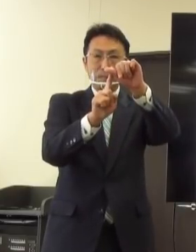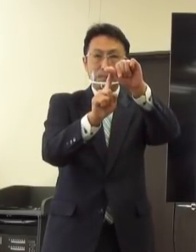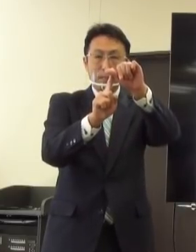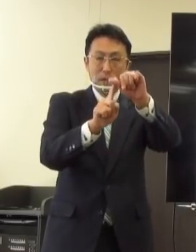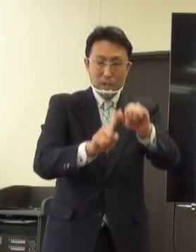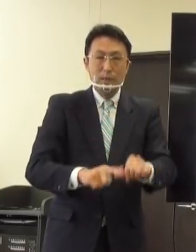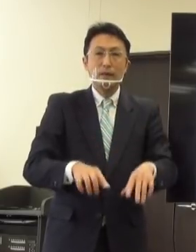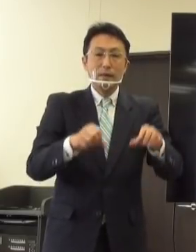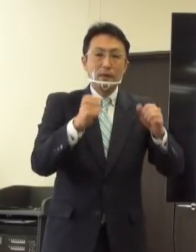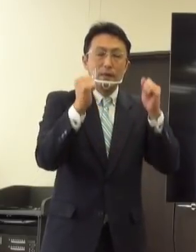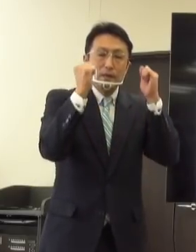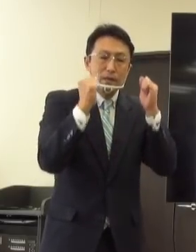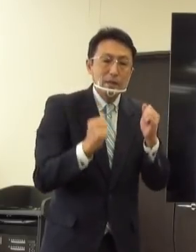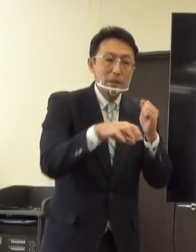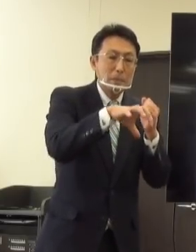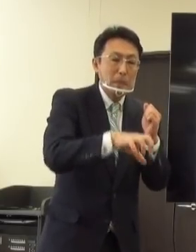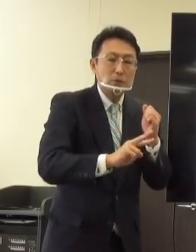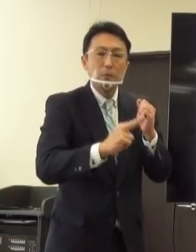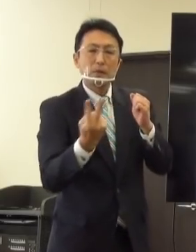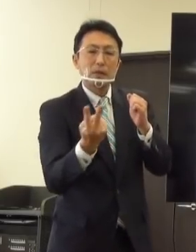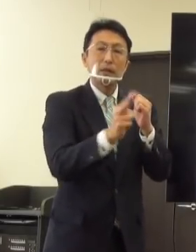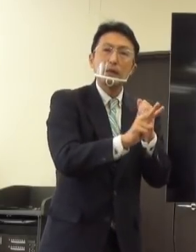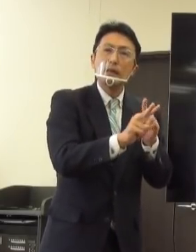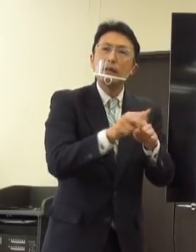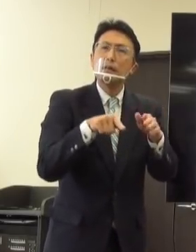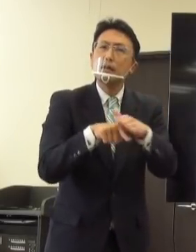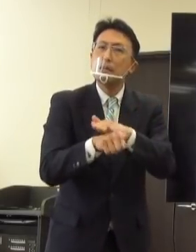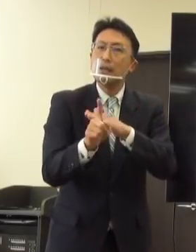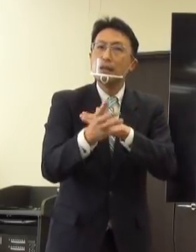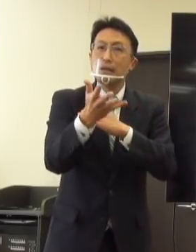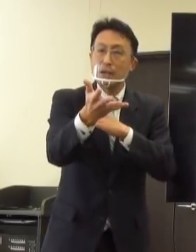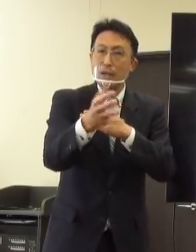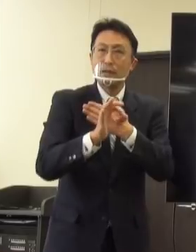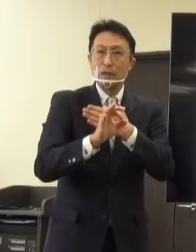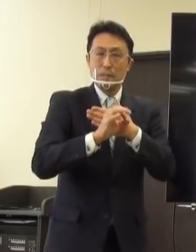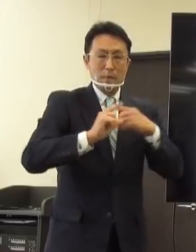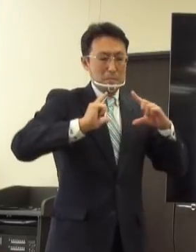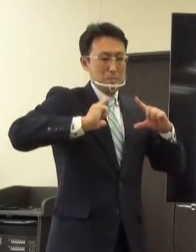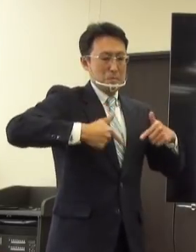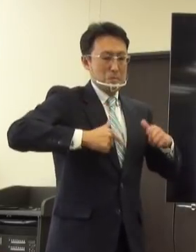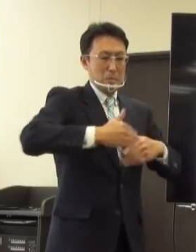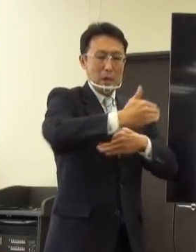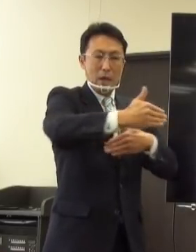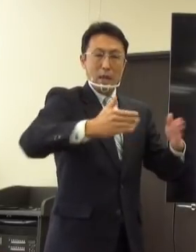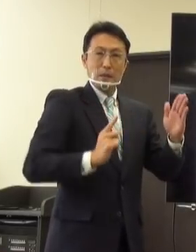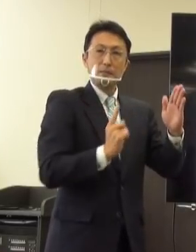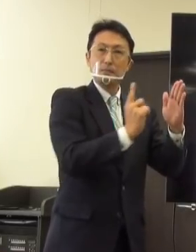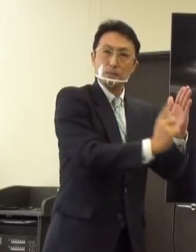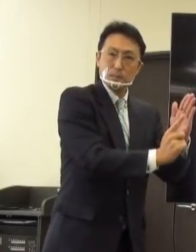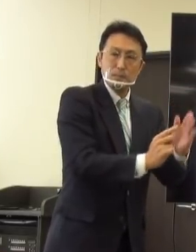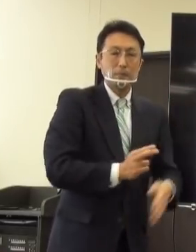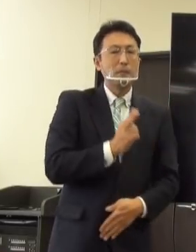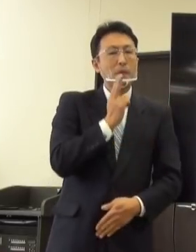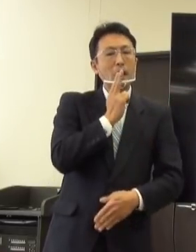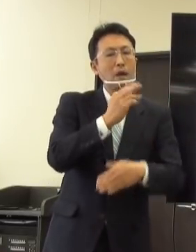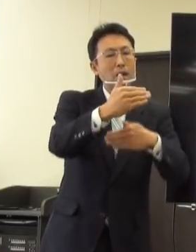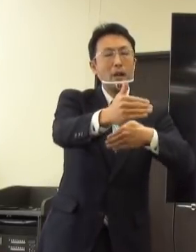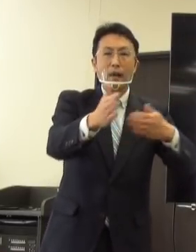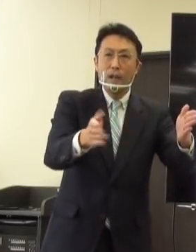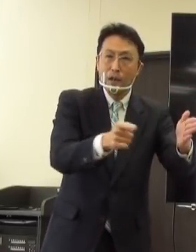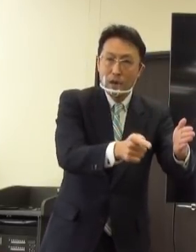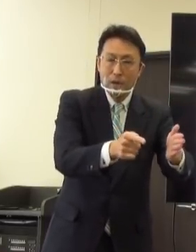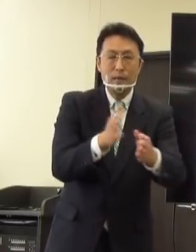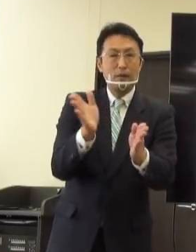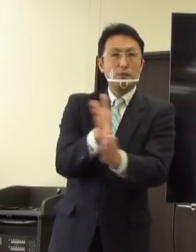所の切り替わり、これどういうことかといいますと、更衣室などあるいは喫煙所、休憩